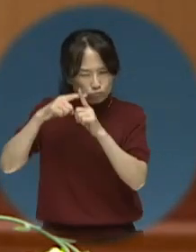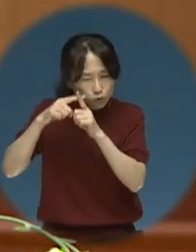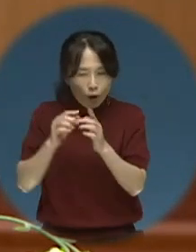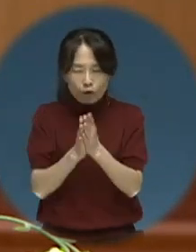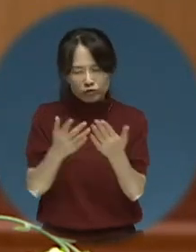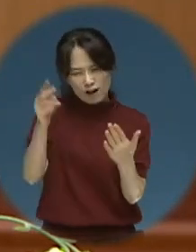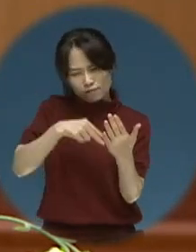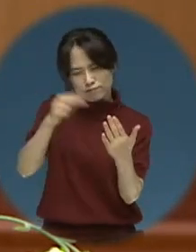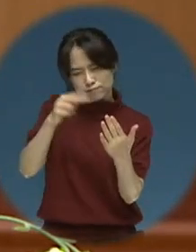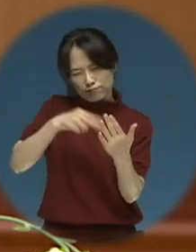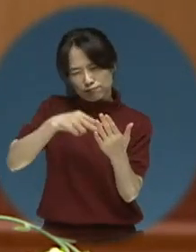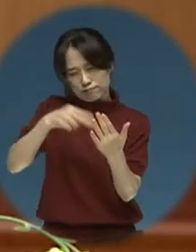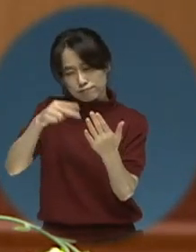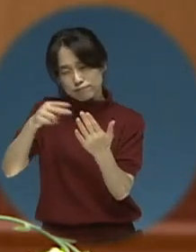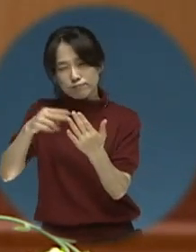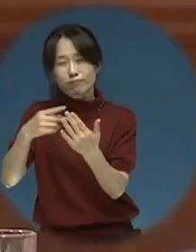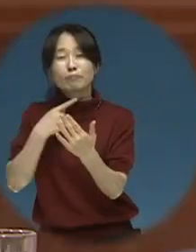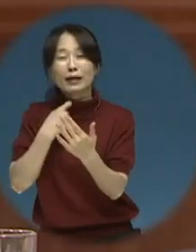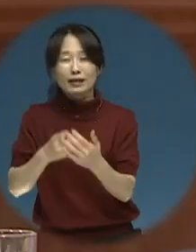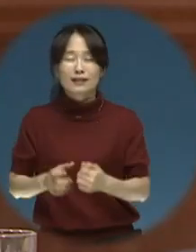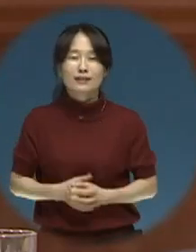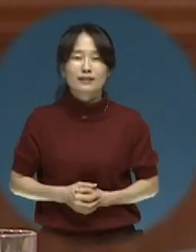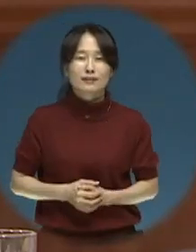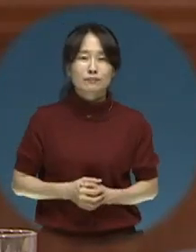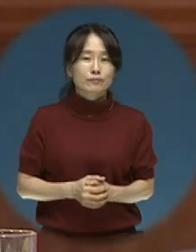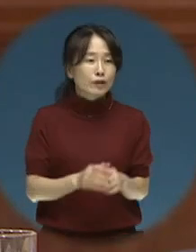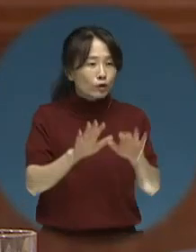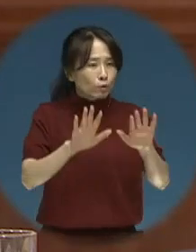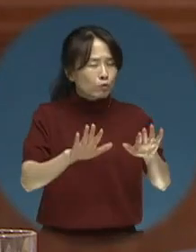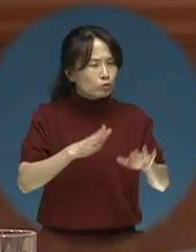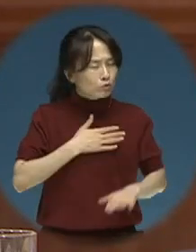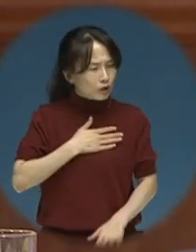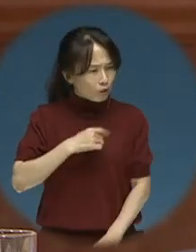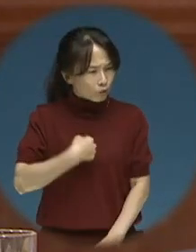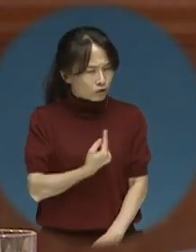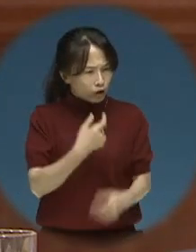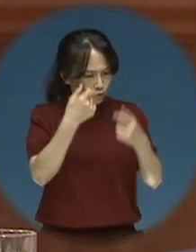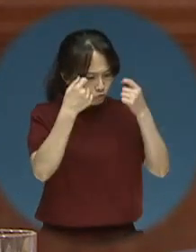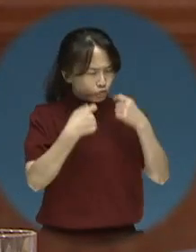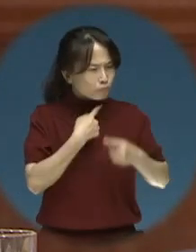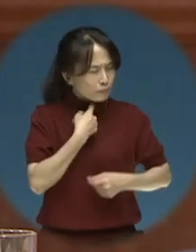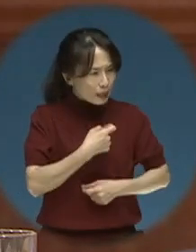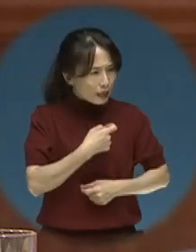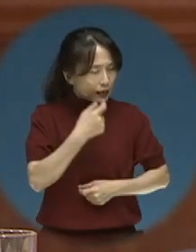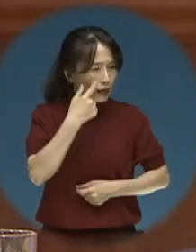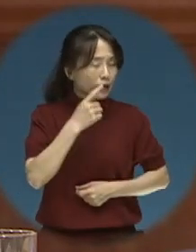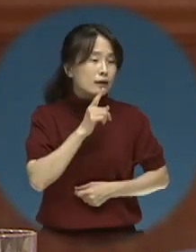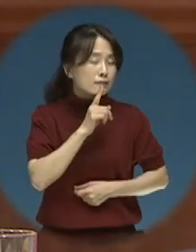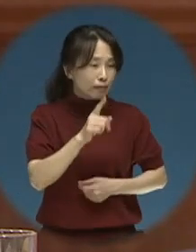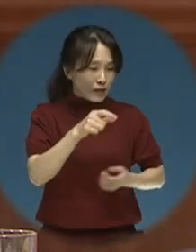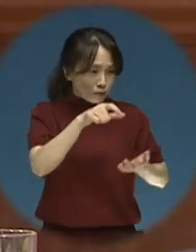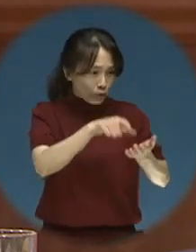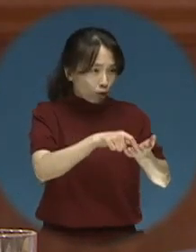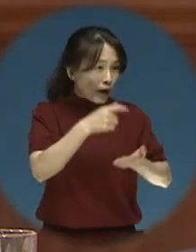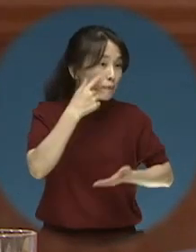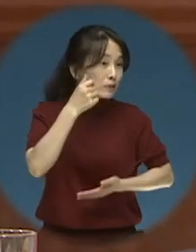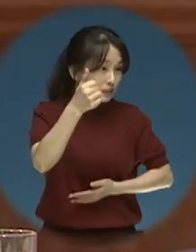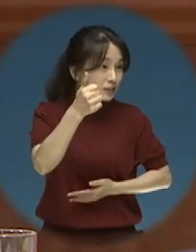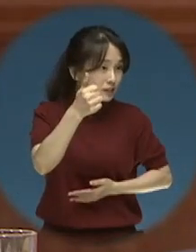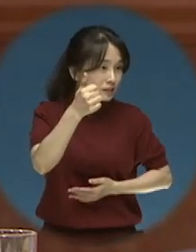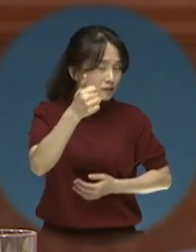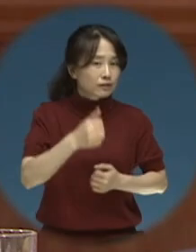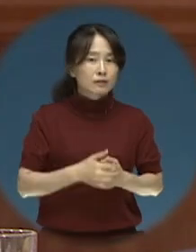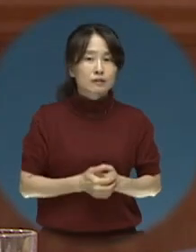예, 예. 네. 근데 오늘도 나는 홀로 울었다라는 아버님께 물론 그